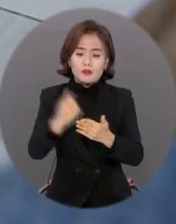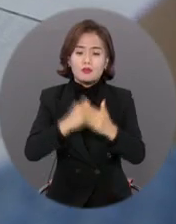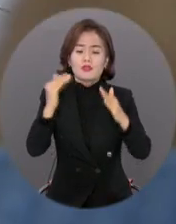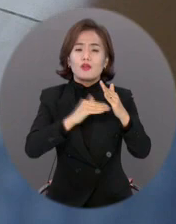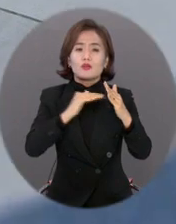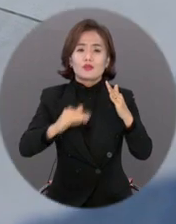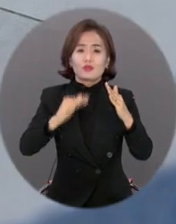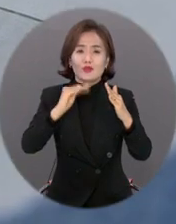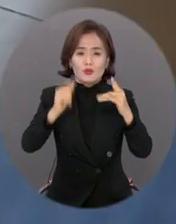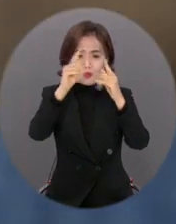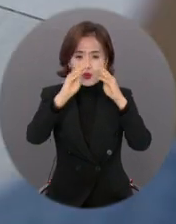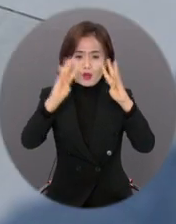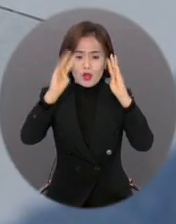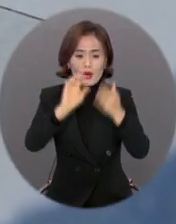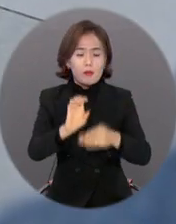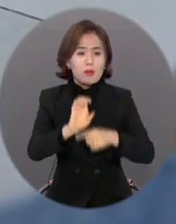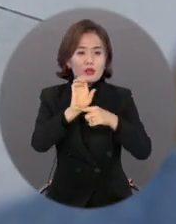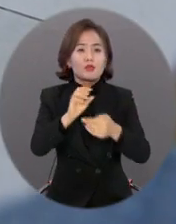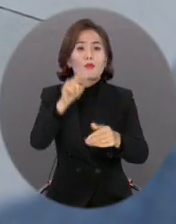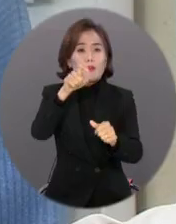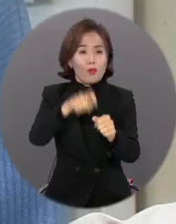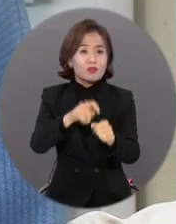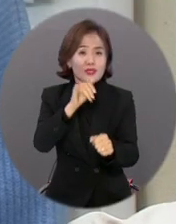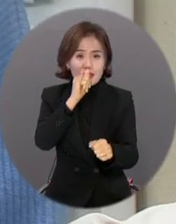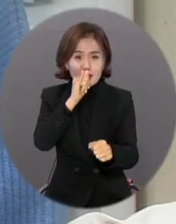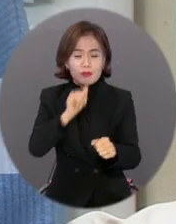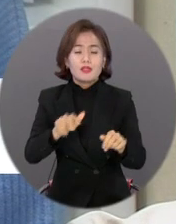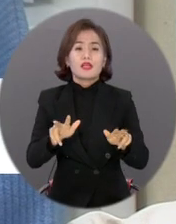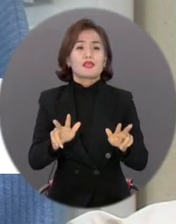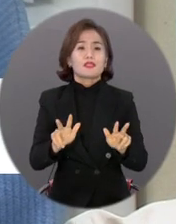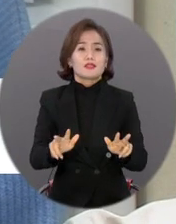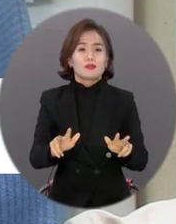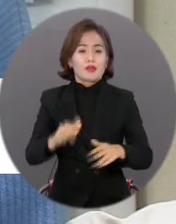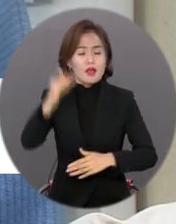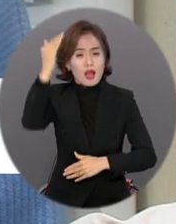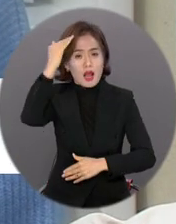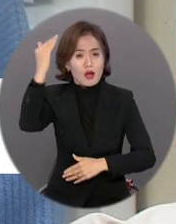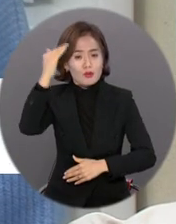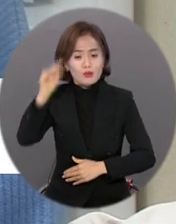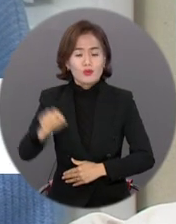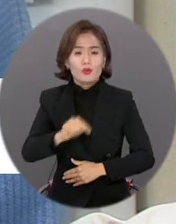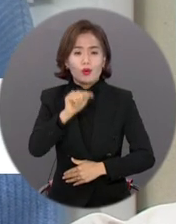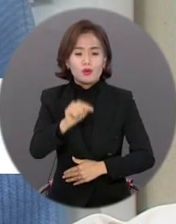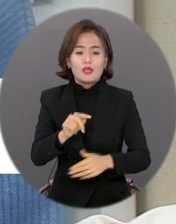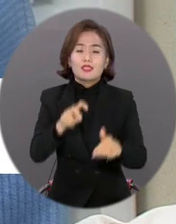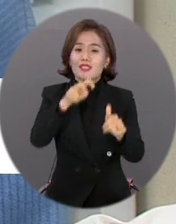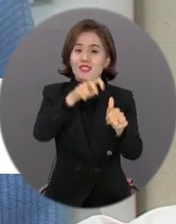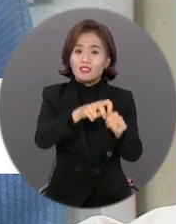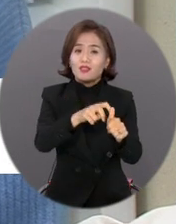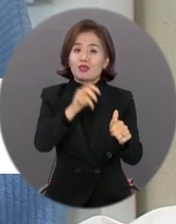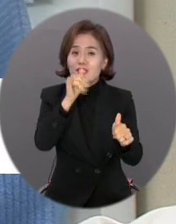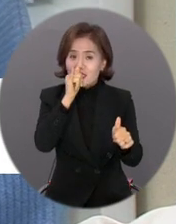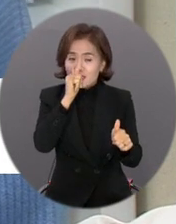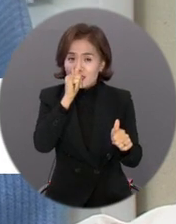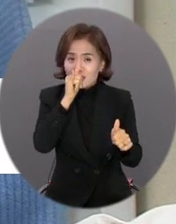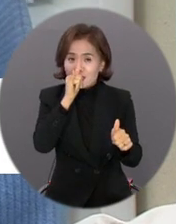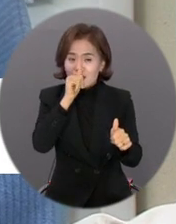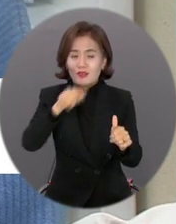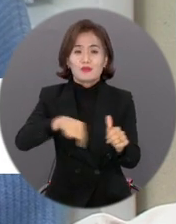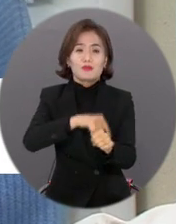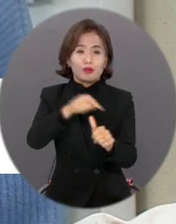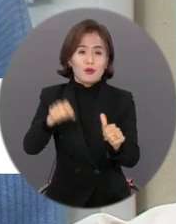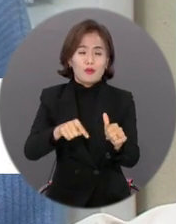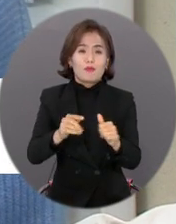정식으로 대학에 편입한다는 목표도 세웠습니다. 지금은 한국의 신세지고 있는 그런 의미죠.